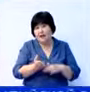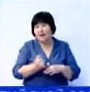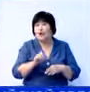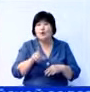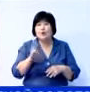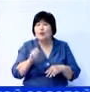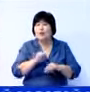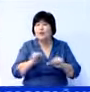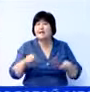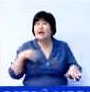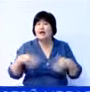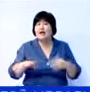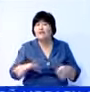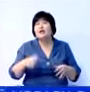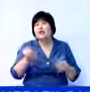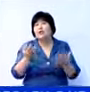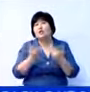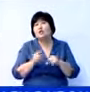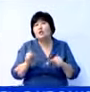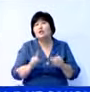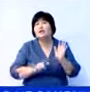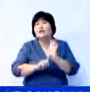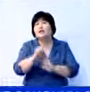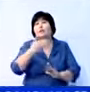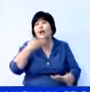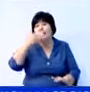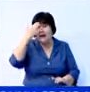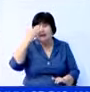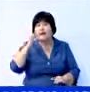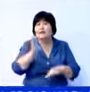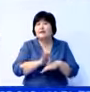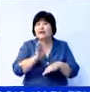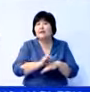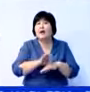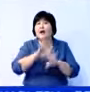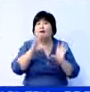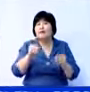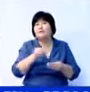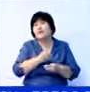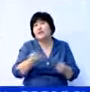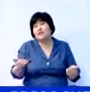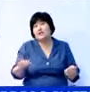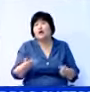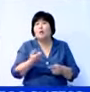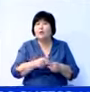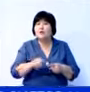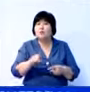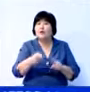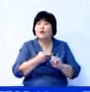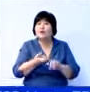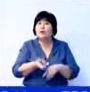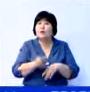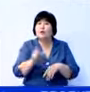нельзя на это расслабляться и считать, что с наступлением лета заболевание вообще исчезнет, потому что это вирус